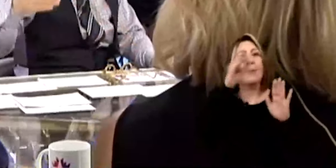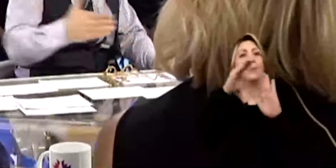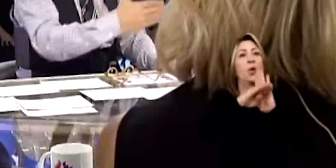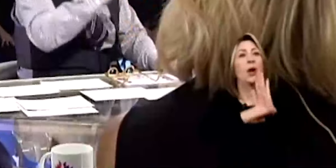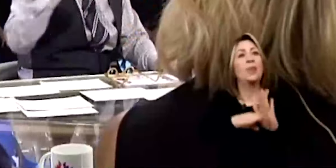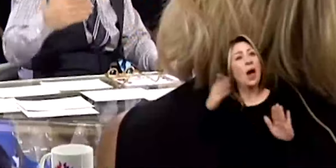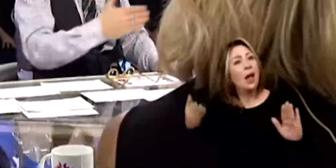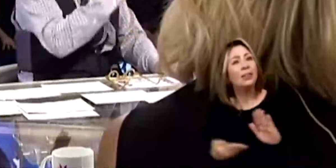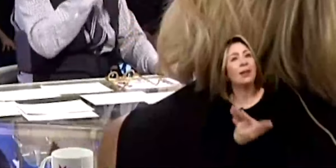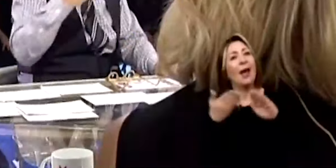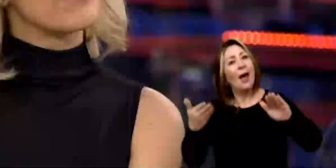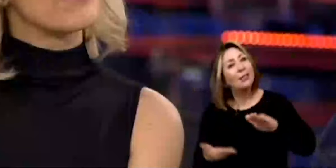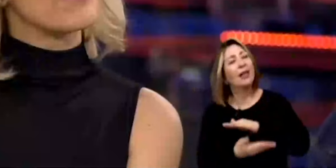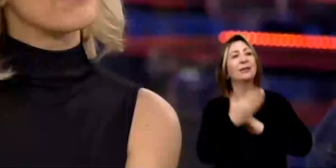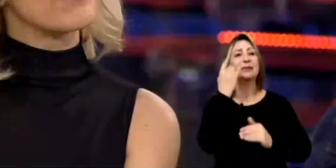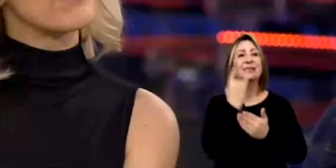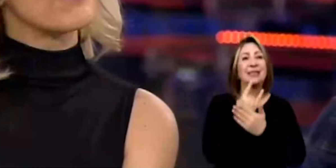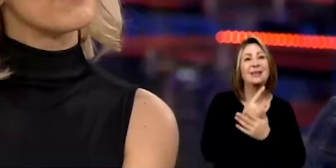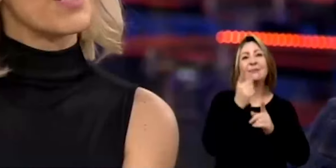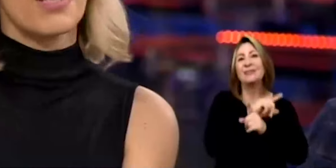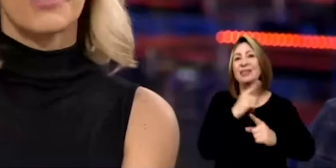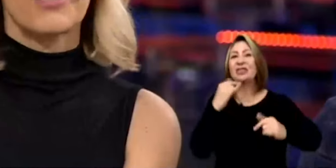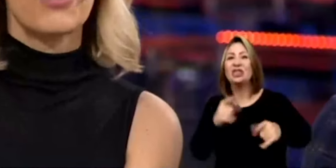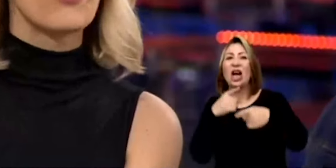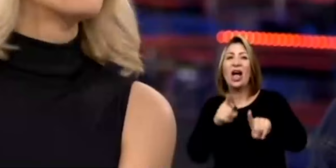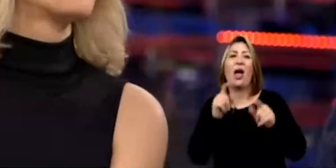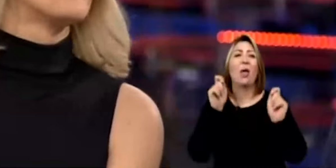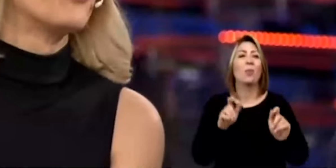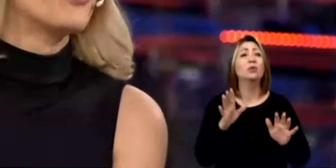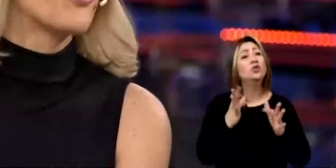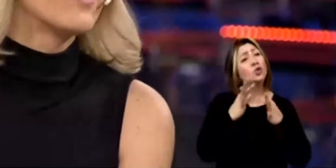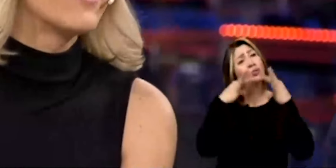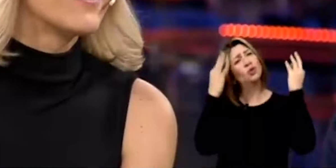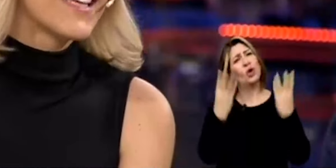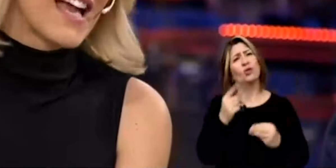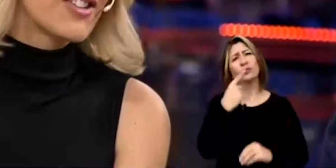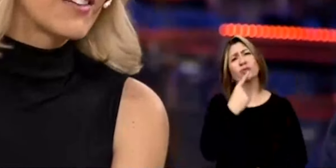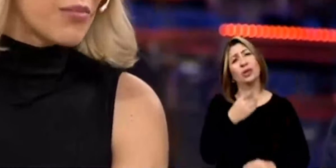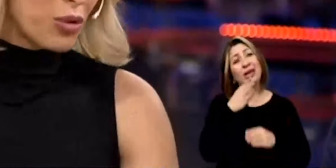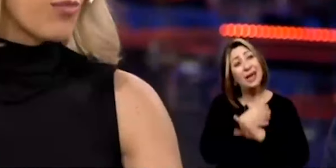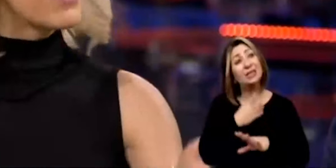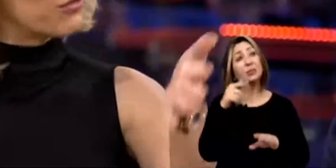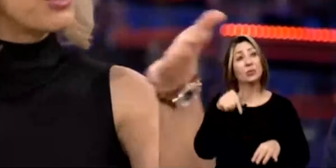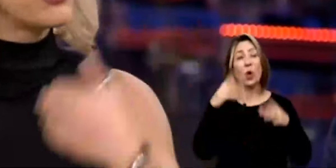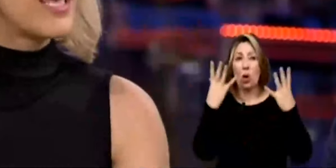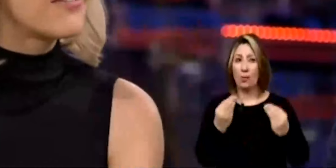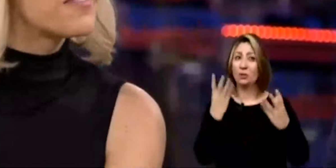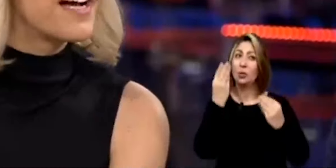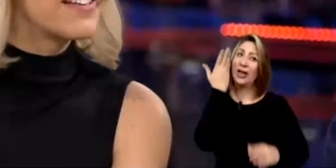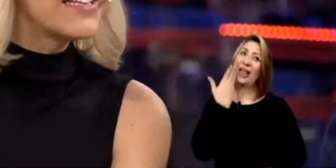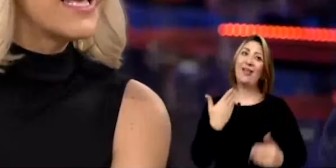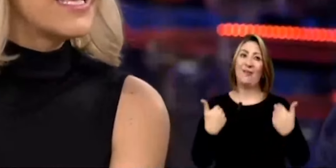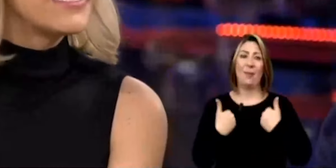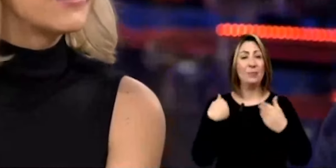programda alttan alta cinsel şakalar filan yapılıyor. Çok mutlu oldum bunu söylediğinize gerçekten. Burada olmak da onun için